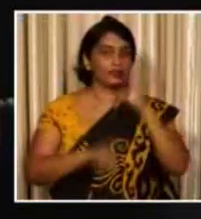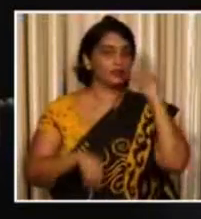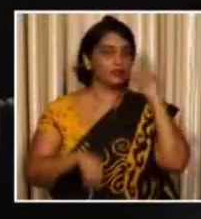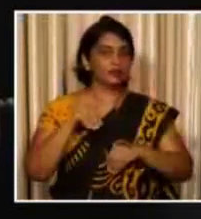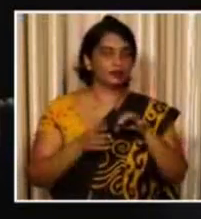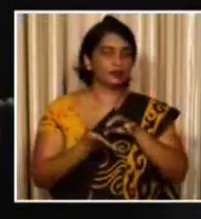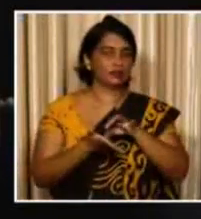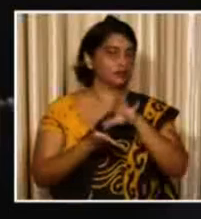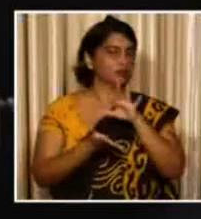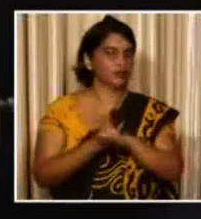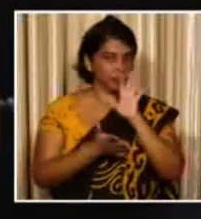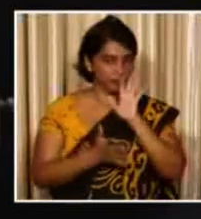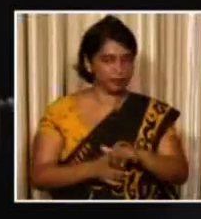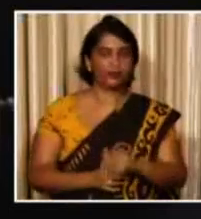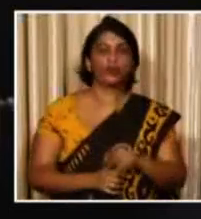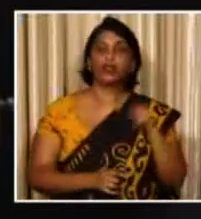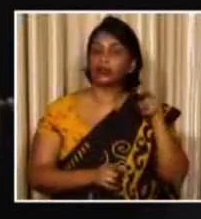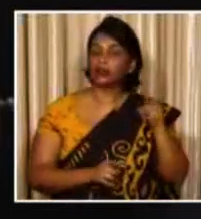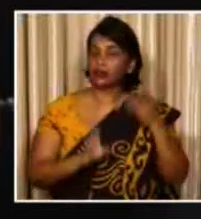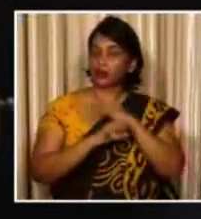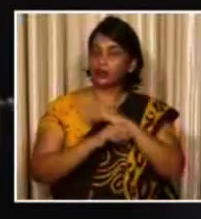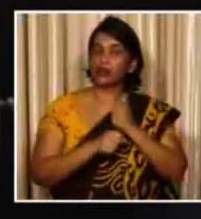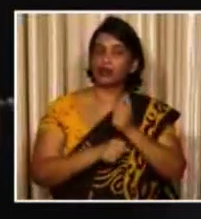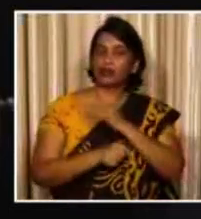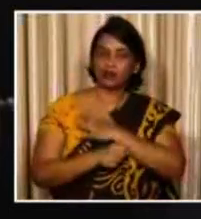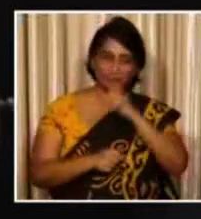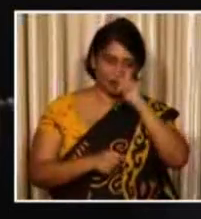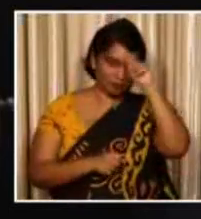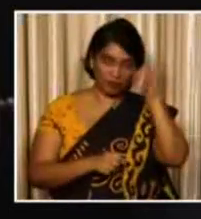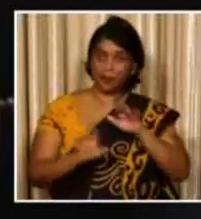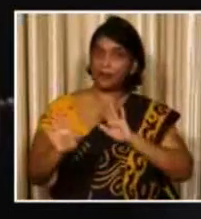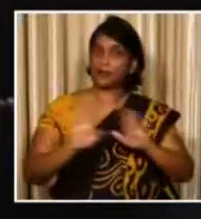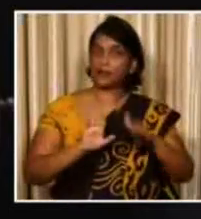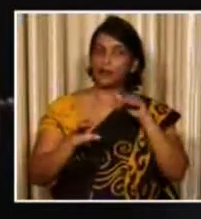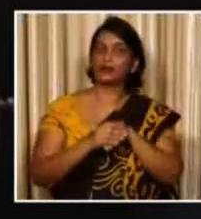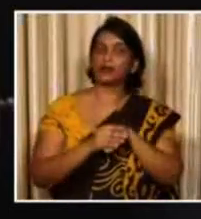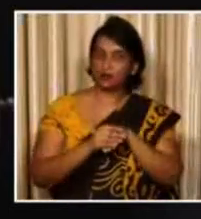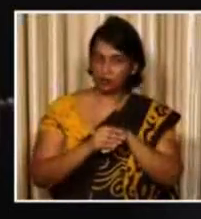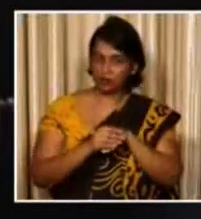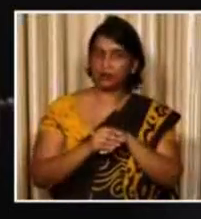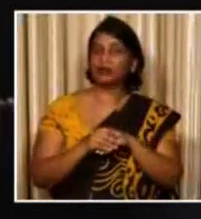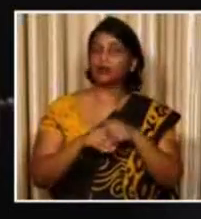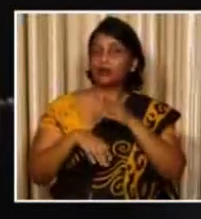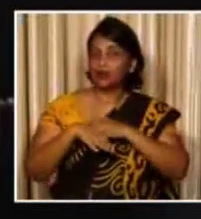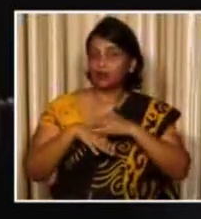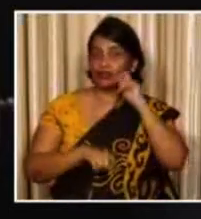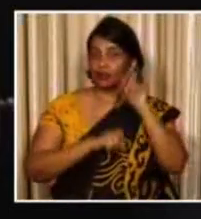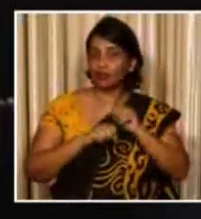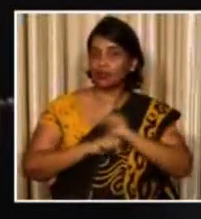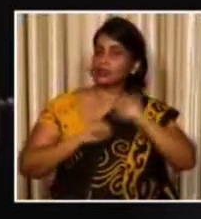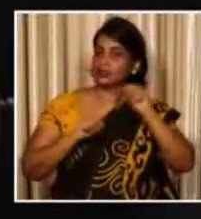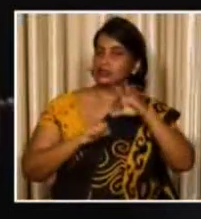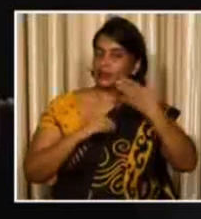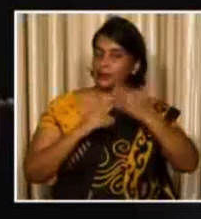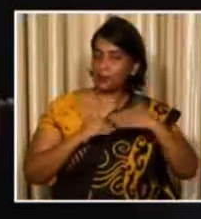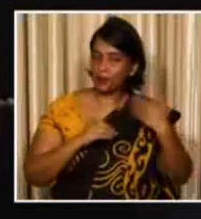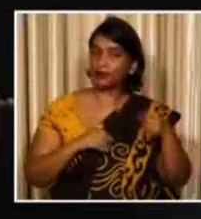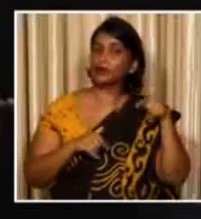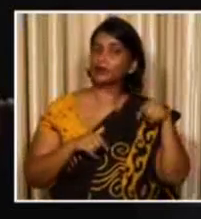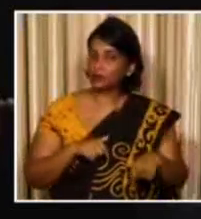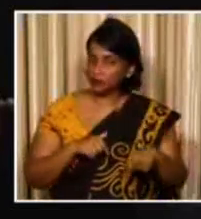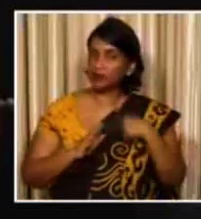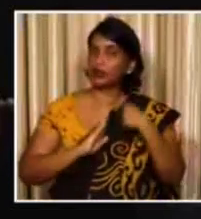മൂനദീമട സിധുവീ തിബെന്നേ. എദാ ഗോട്ടാബേ രാജപക്സ പാലനേട എരഹൈവ സിധുവു ജനതാ അരകളേം പസുവ